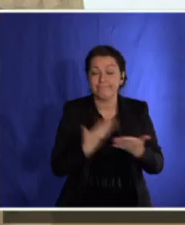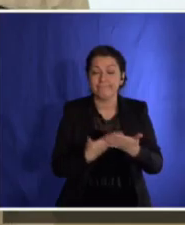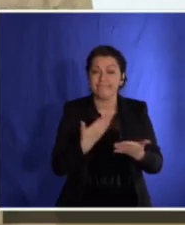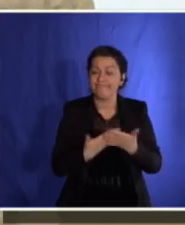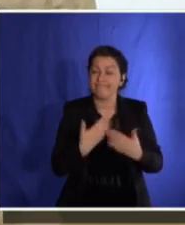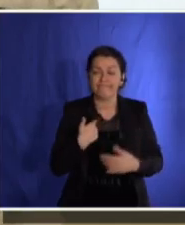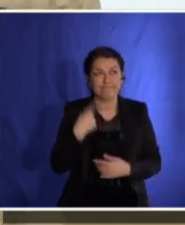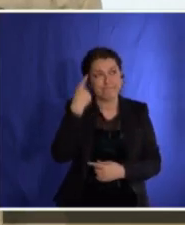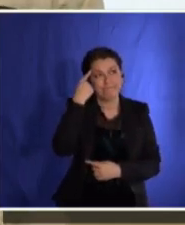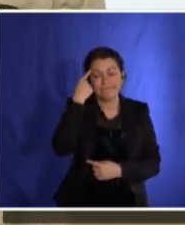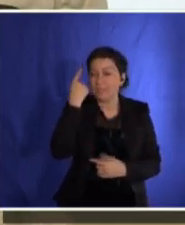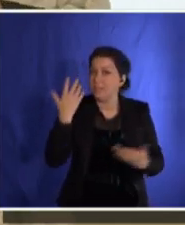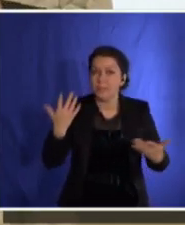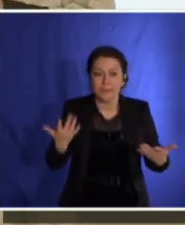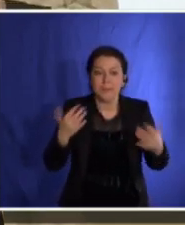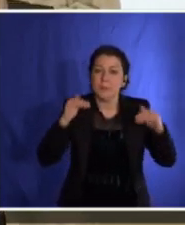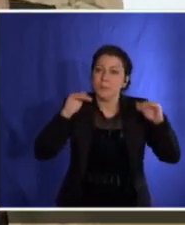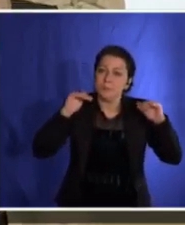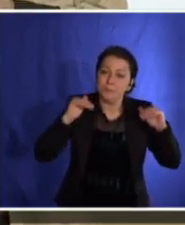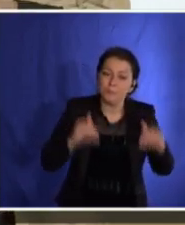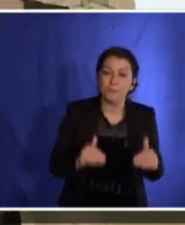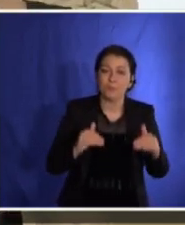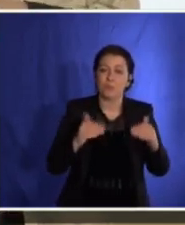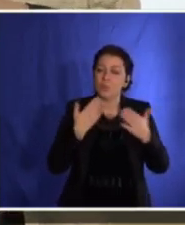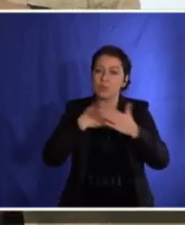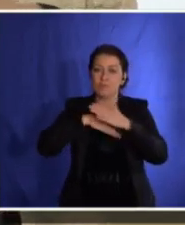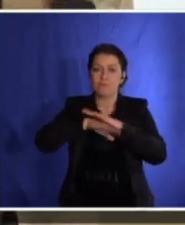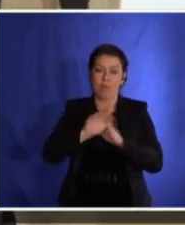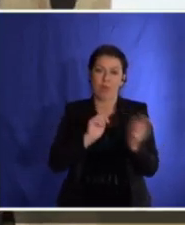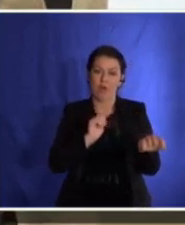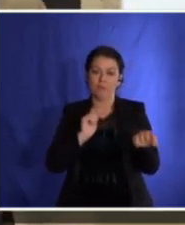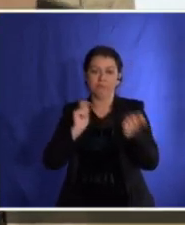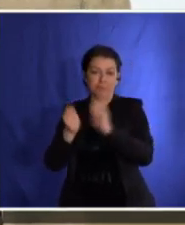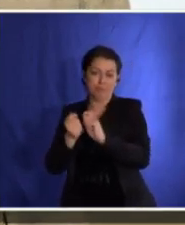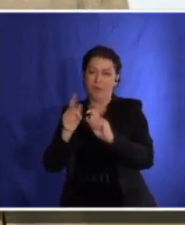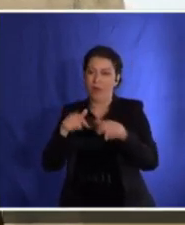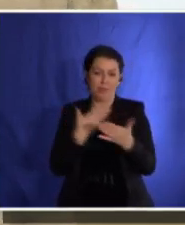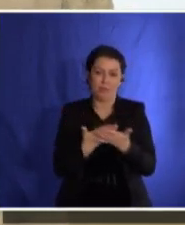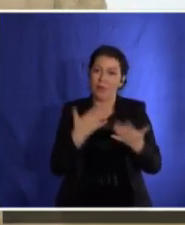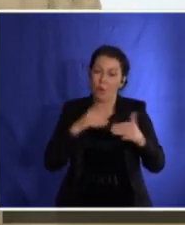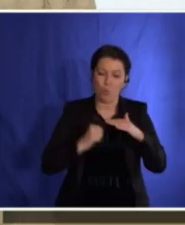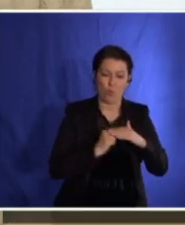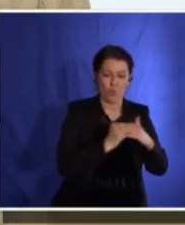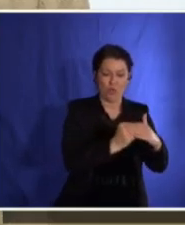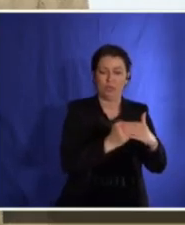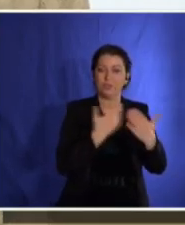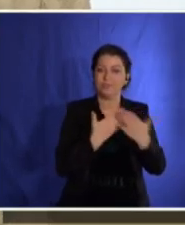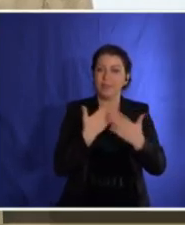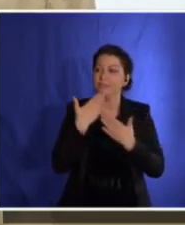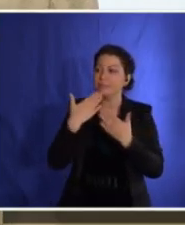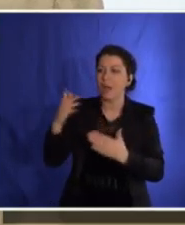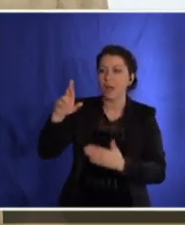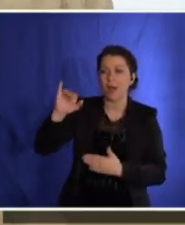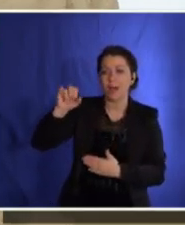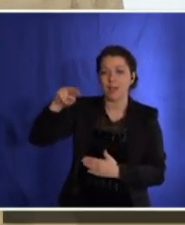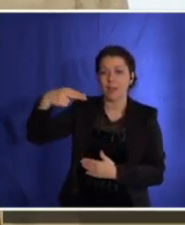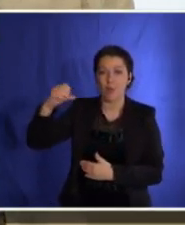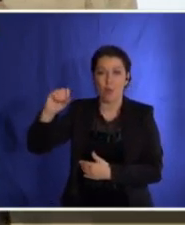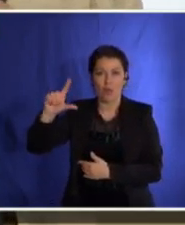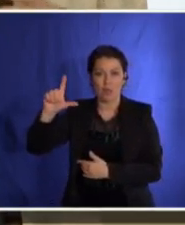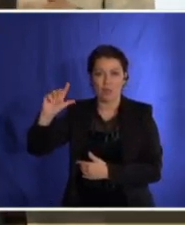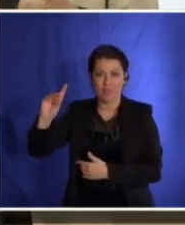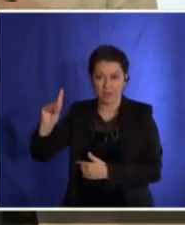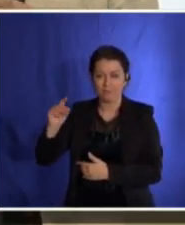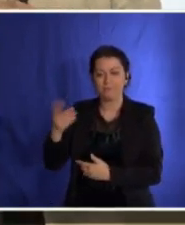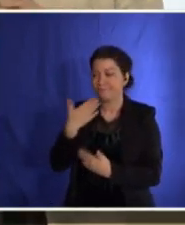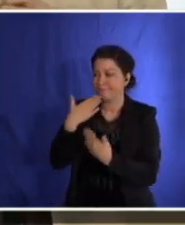muss man schon noch ein bisschen mehr machen und unterstützen. Und ich bedanke mich bei dir, Reinhold, dass du das angesprochen hast, weil wir haben